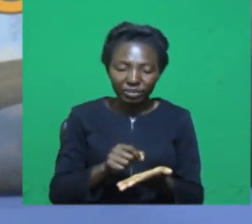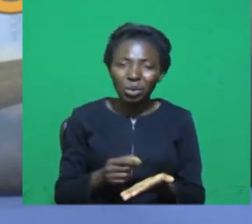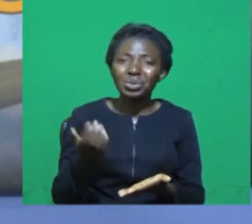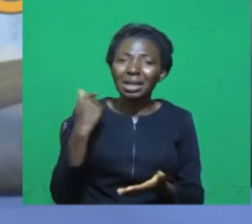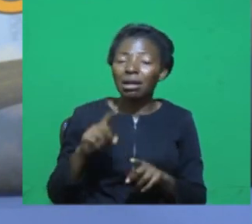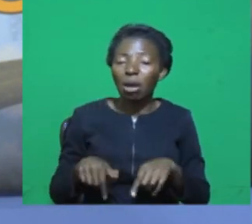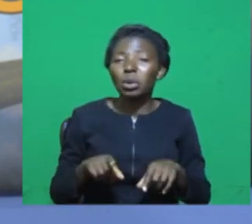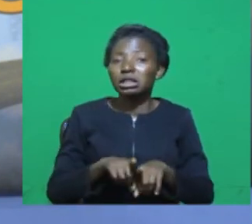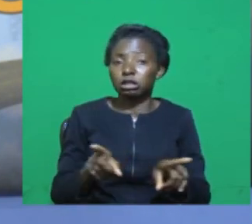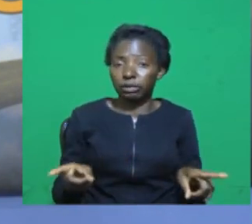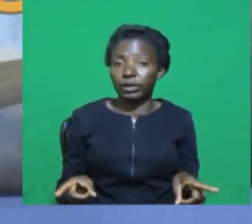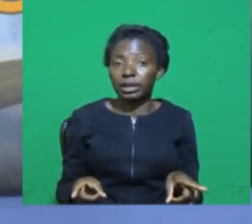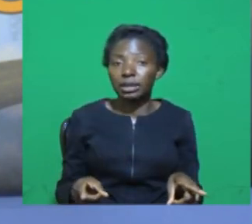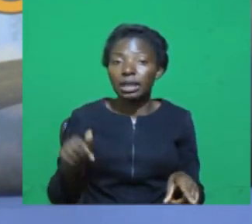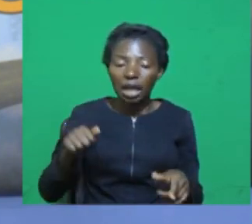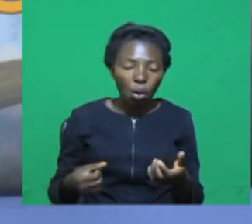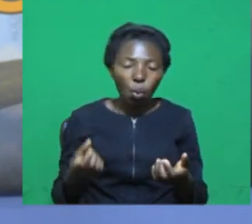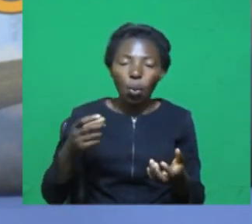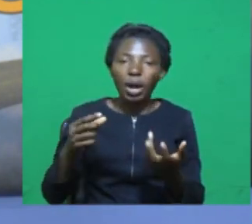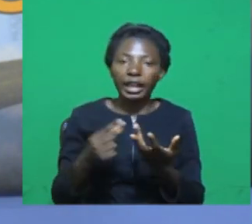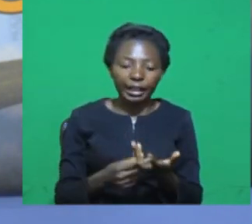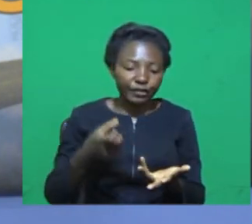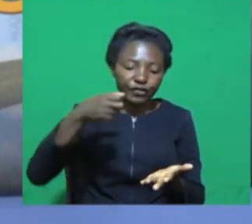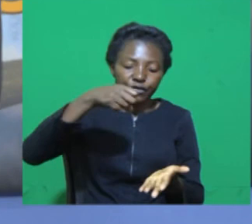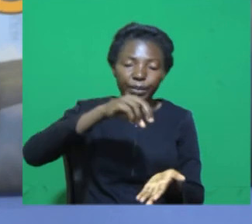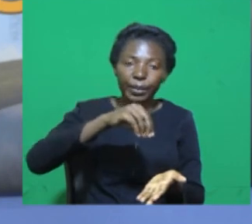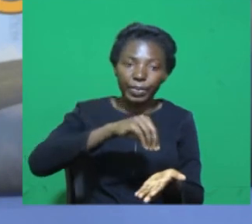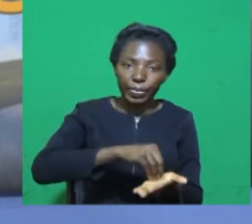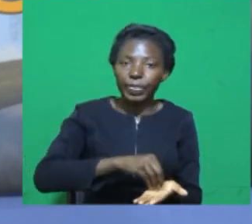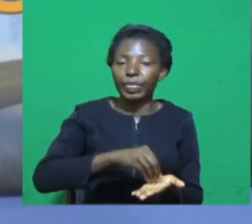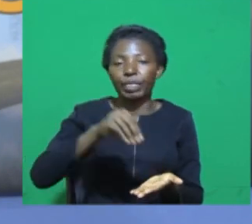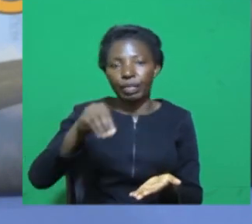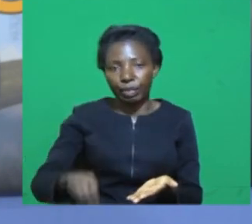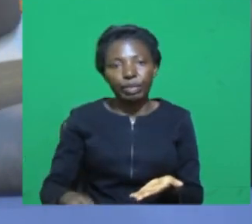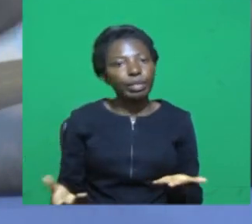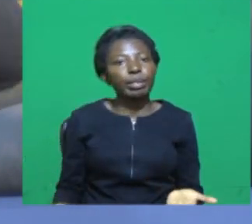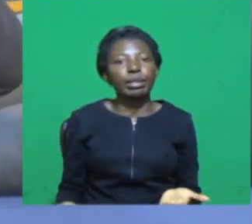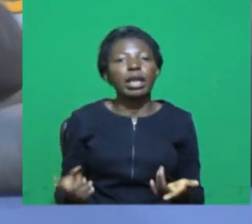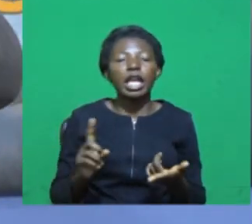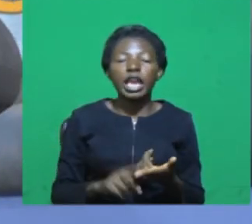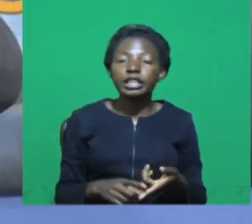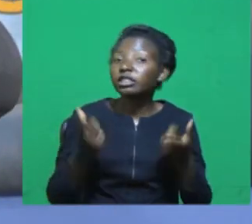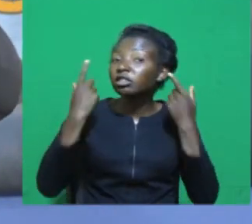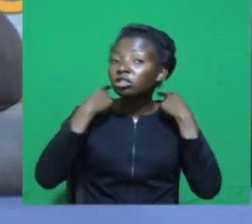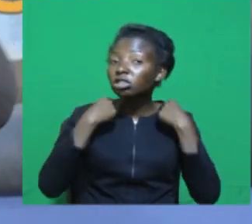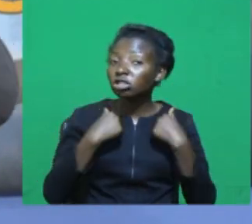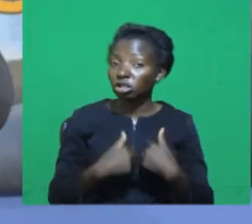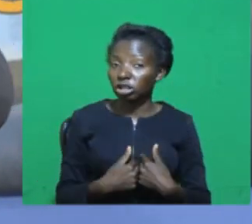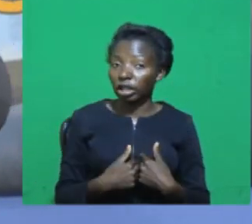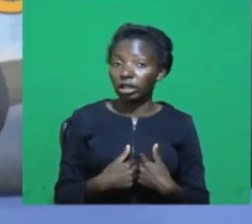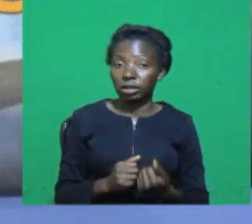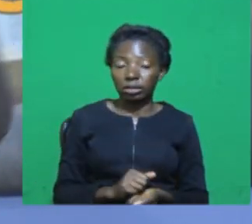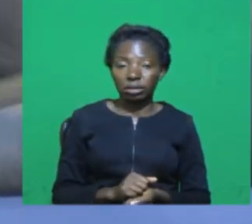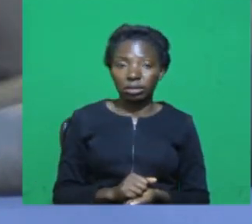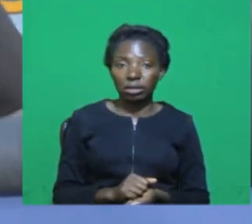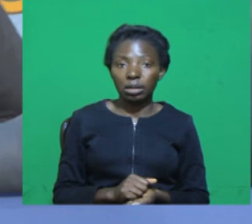vaisasaina zvatinoita, unongonyika chiringi chiya muingi wobva wadhinda. Then cheniyo madzidziro anoita vebhaibheri